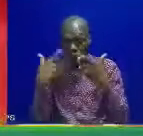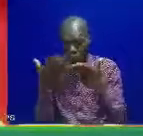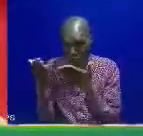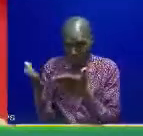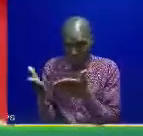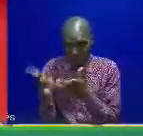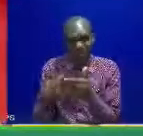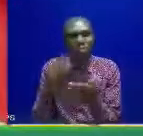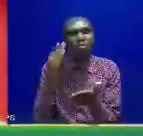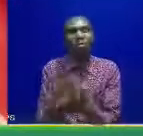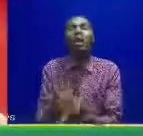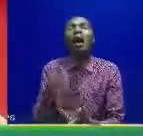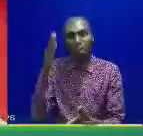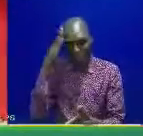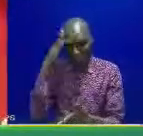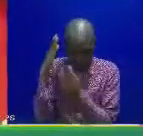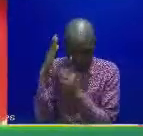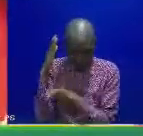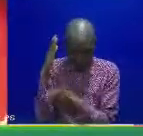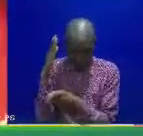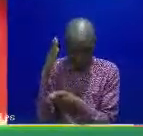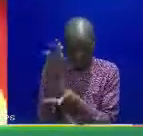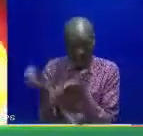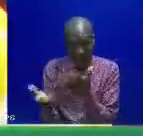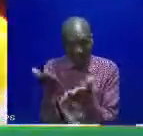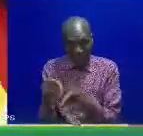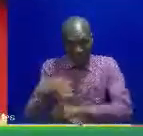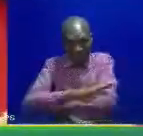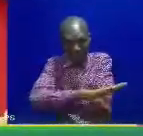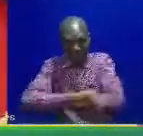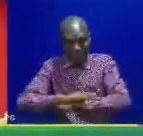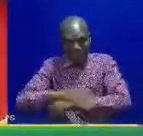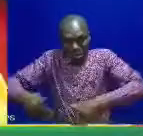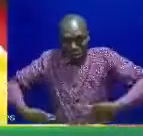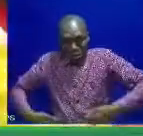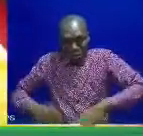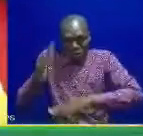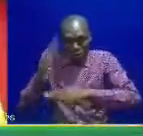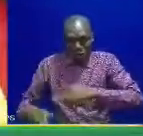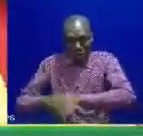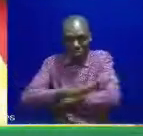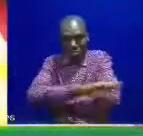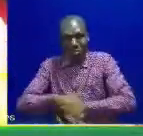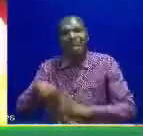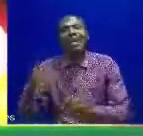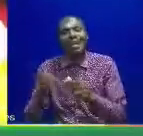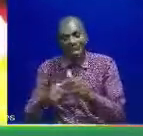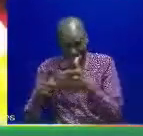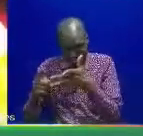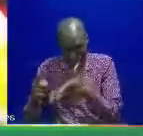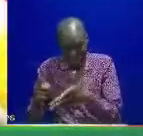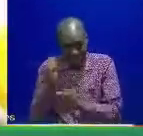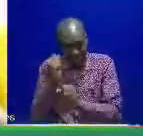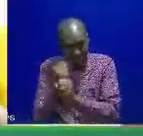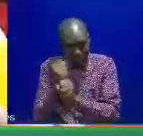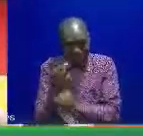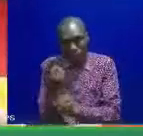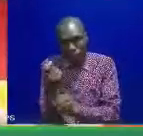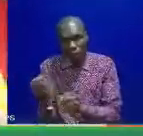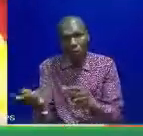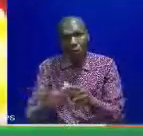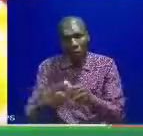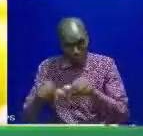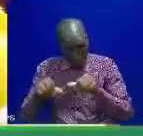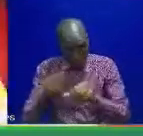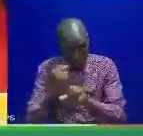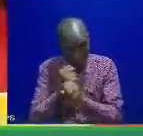na butokagerete igobana obo ibi abasa ko maranje tigo obo ibi barongo elinde roraka askari ka obwate onyale ko korakara